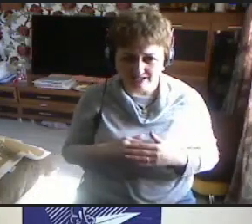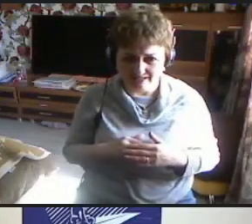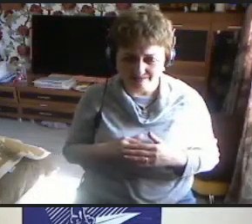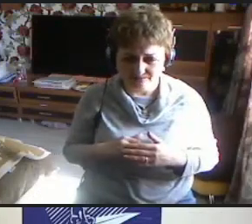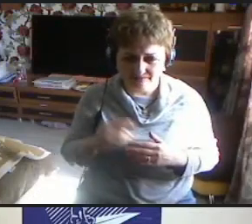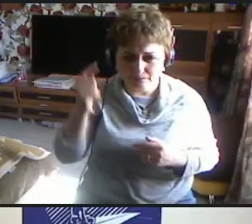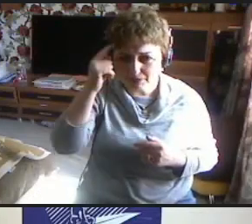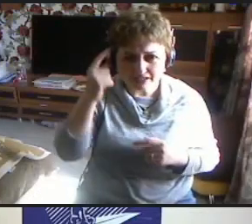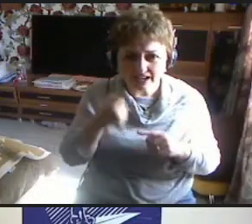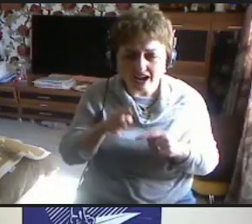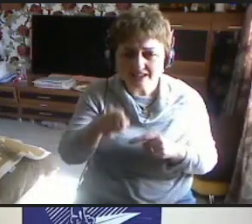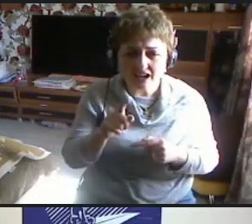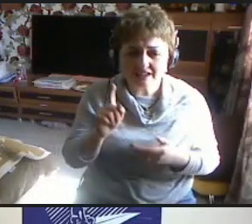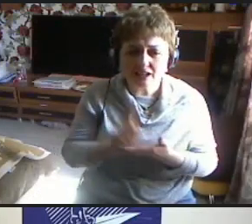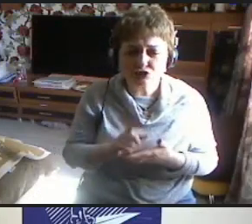должна